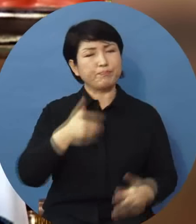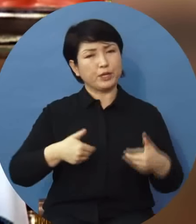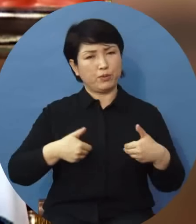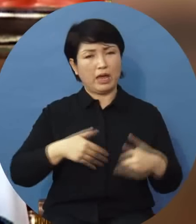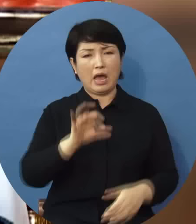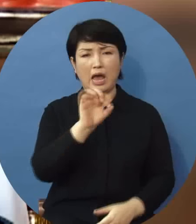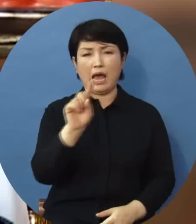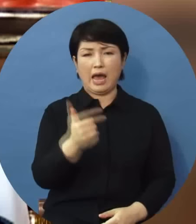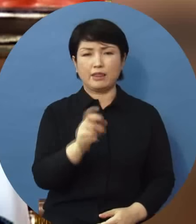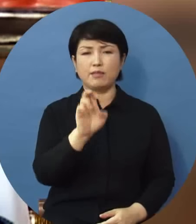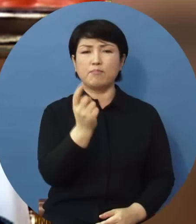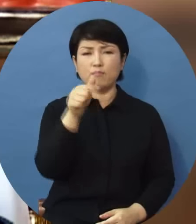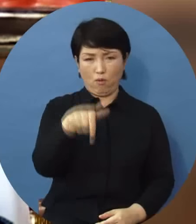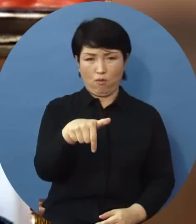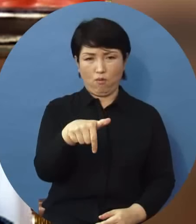있어야 된다.